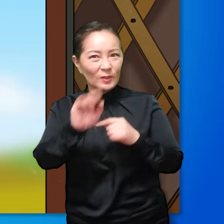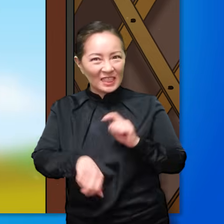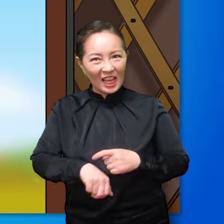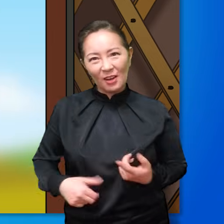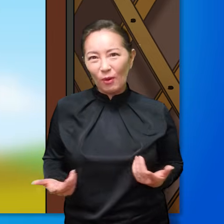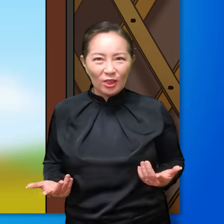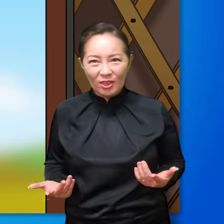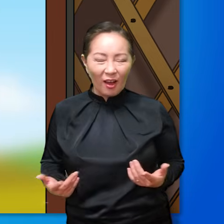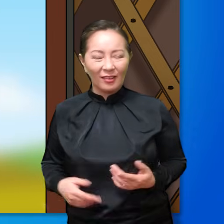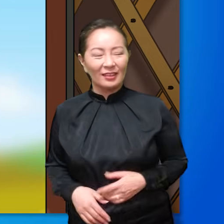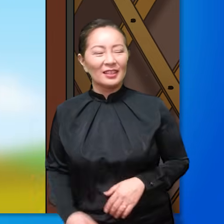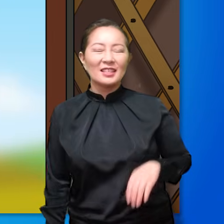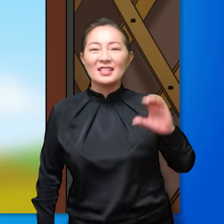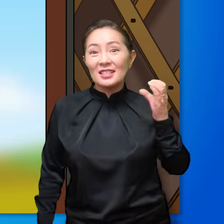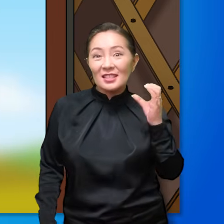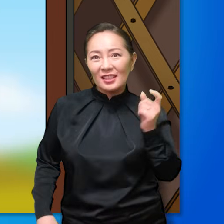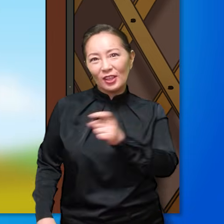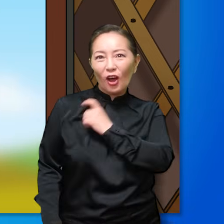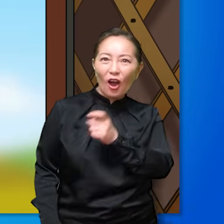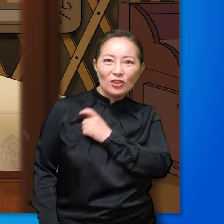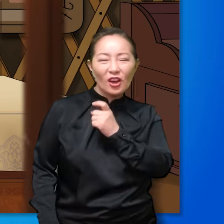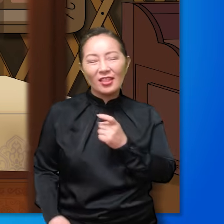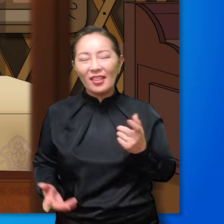Сэрэглэн хөгжилтэй.